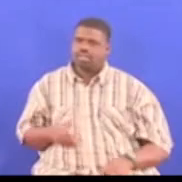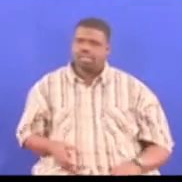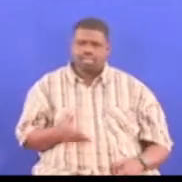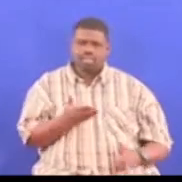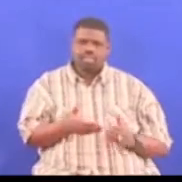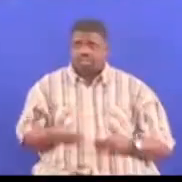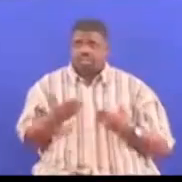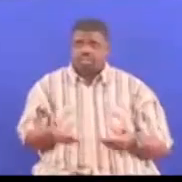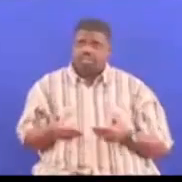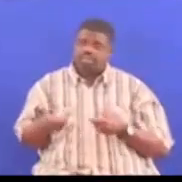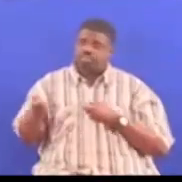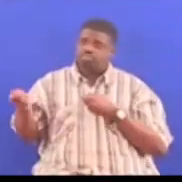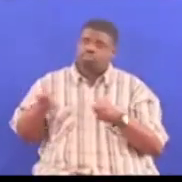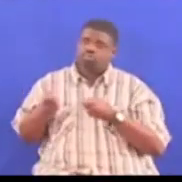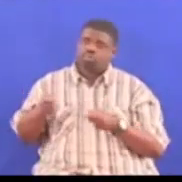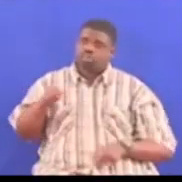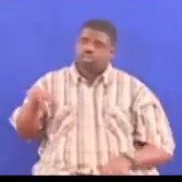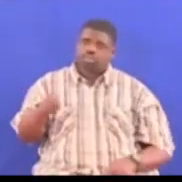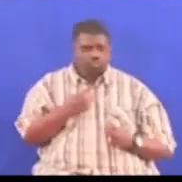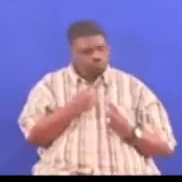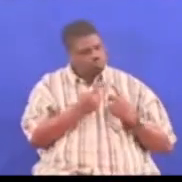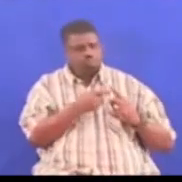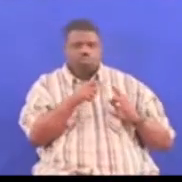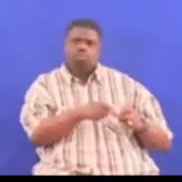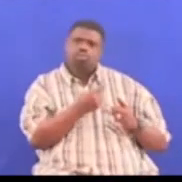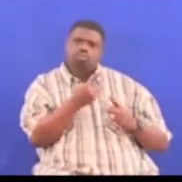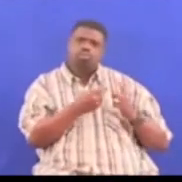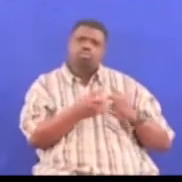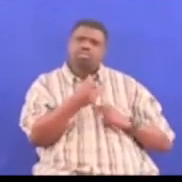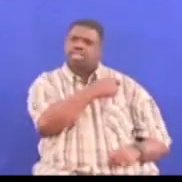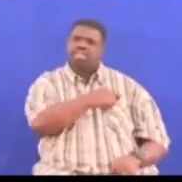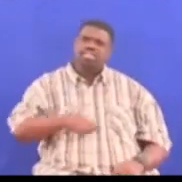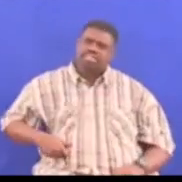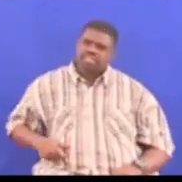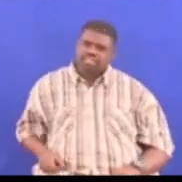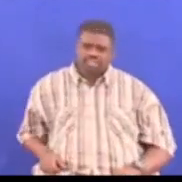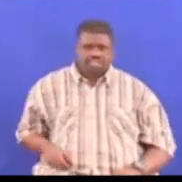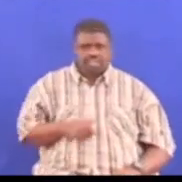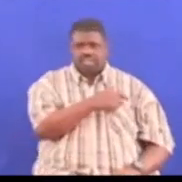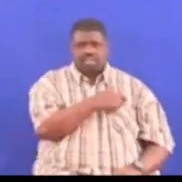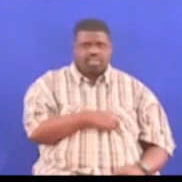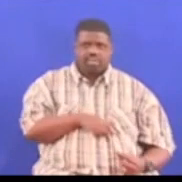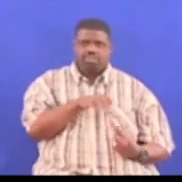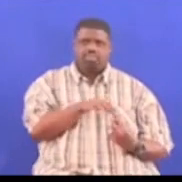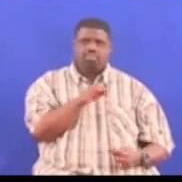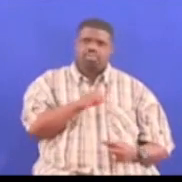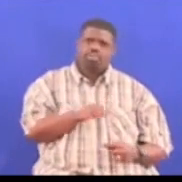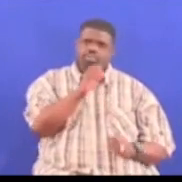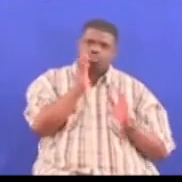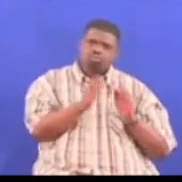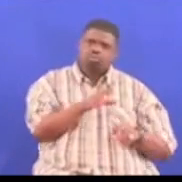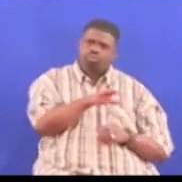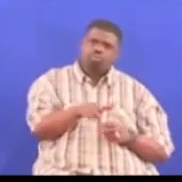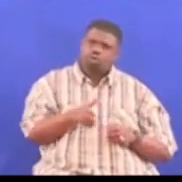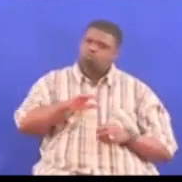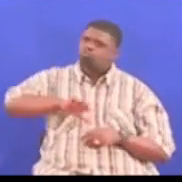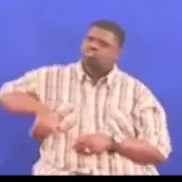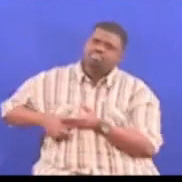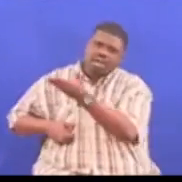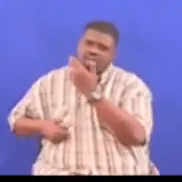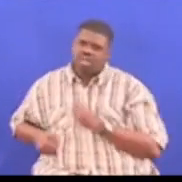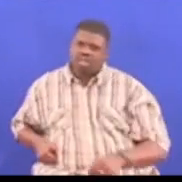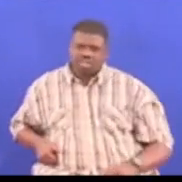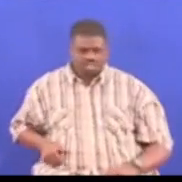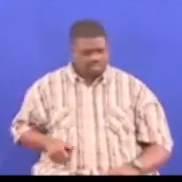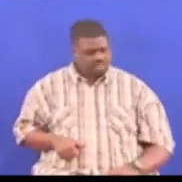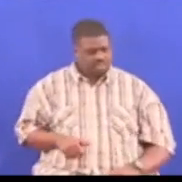haia hivi hivi tuza tunz rais hivi rais amu mkuu wa mkoa amu muren kwenda kuba